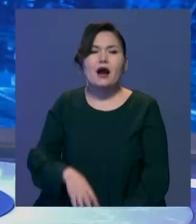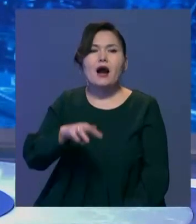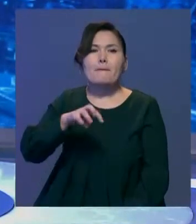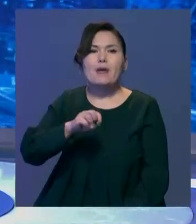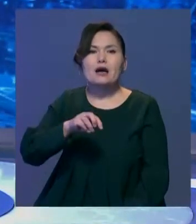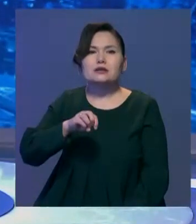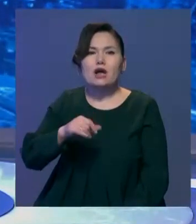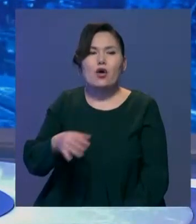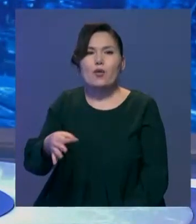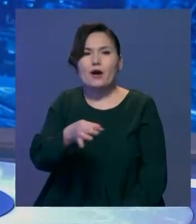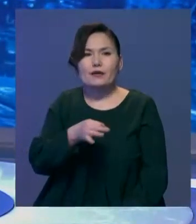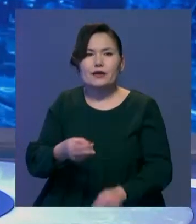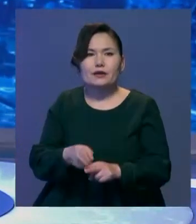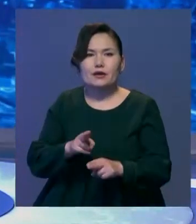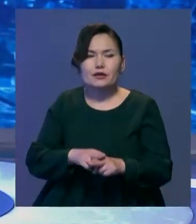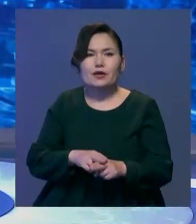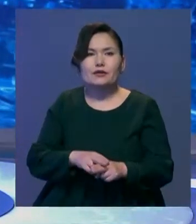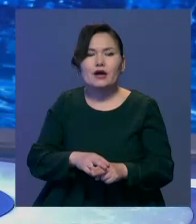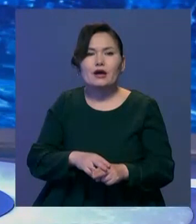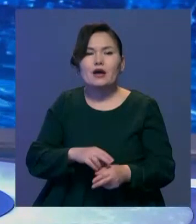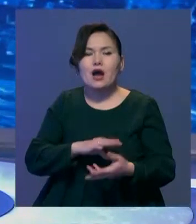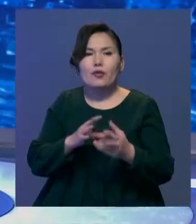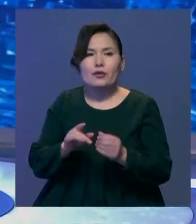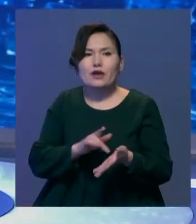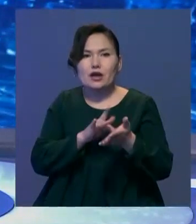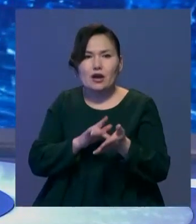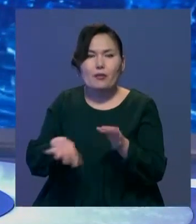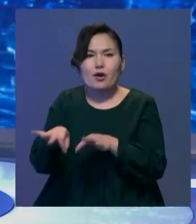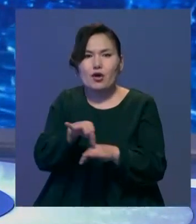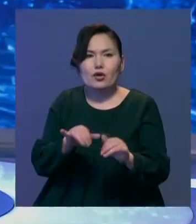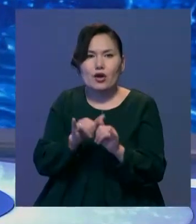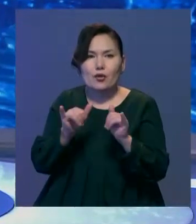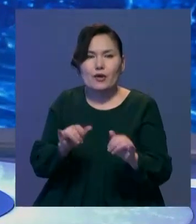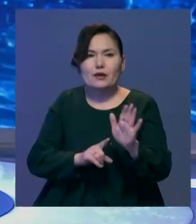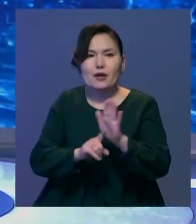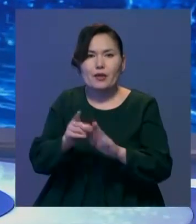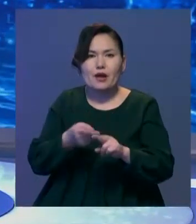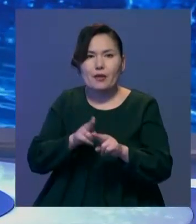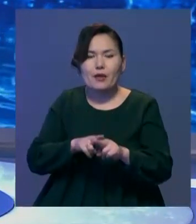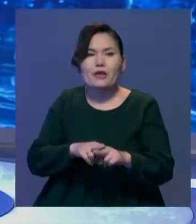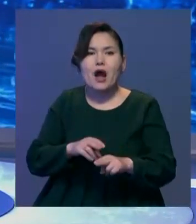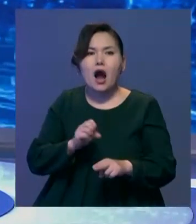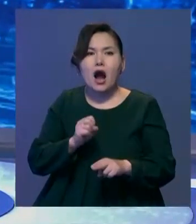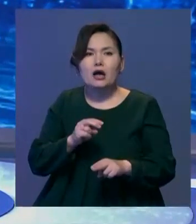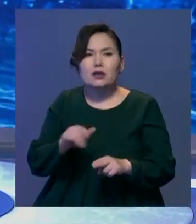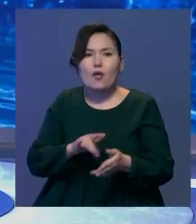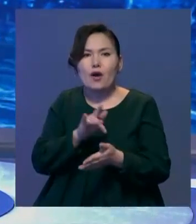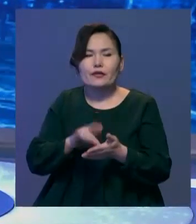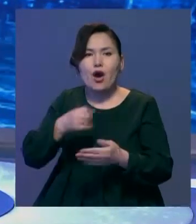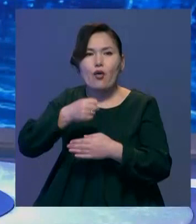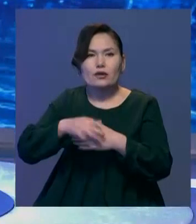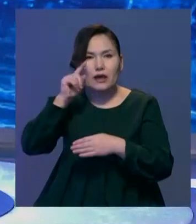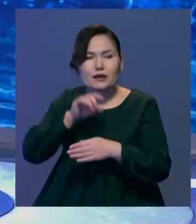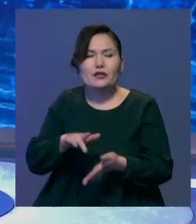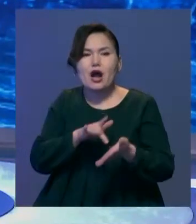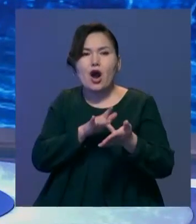Маңғыстау облысындағы жылы жағажай аумағында туристік жоба жүзеге асып жатыр. Биыл Ақтауда Орталық Азиядағы